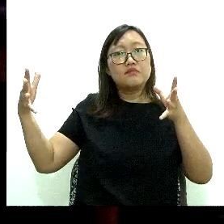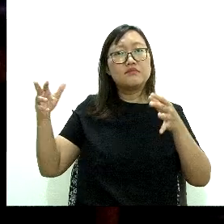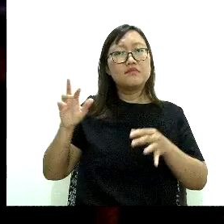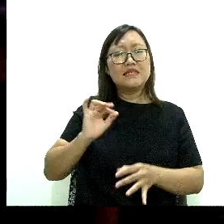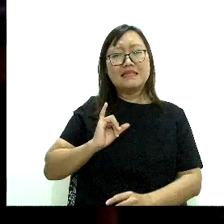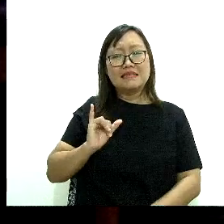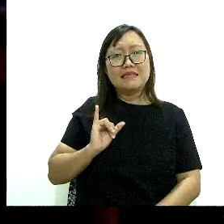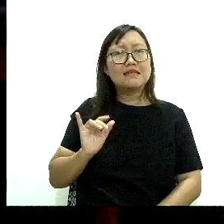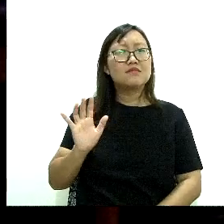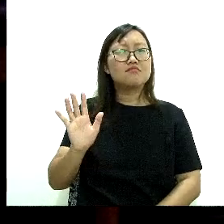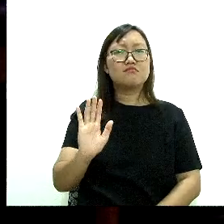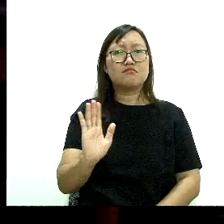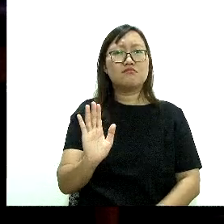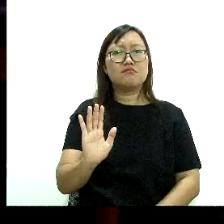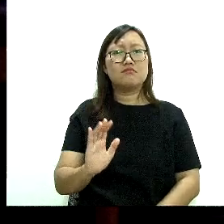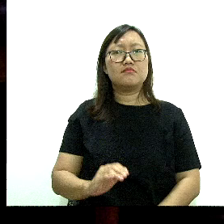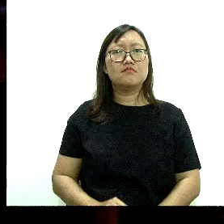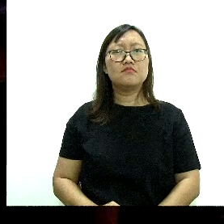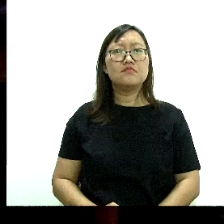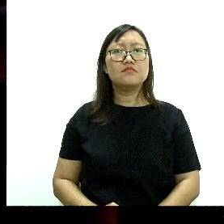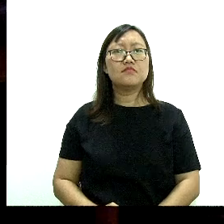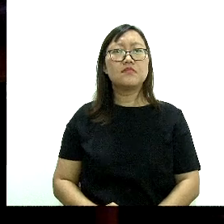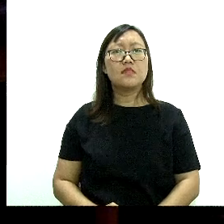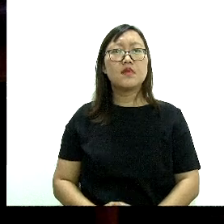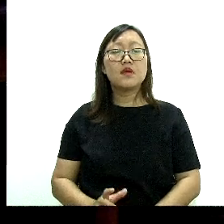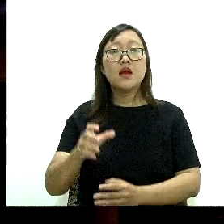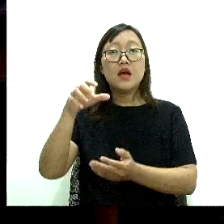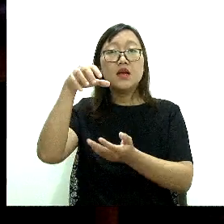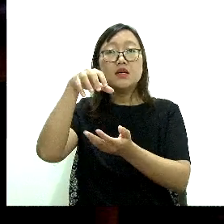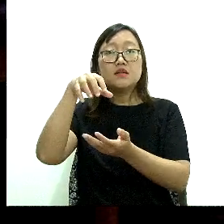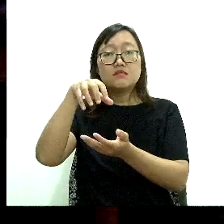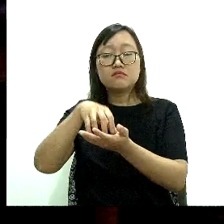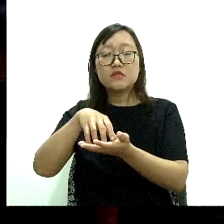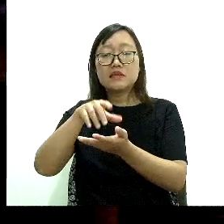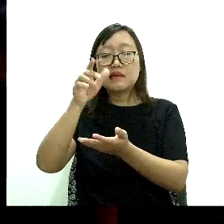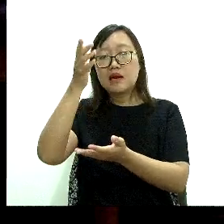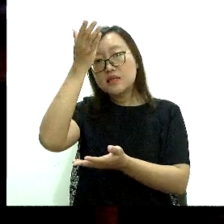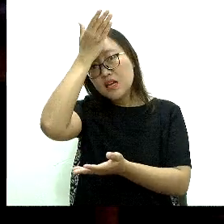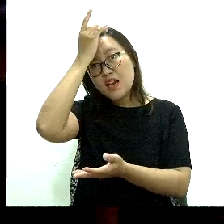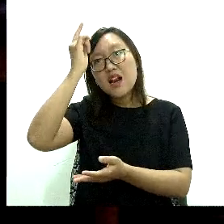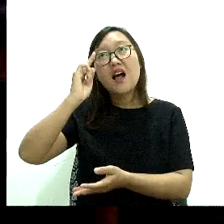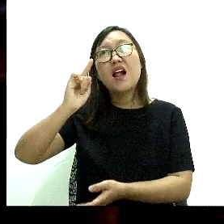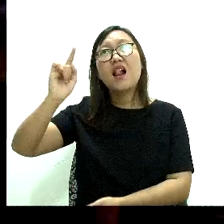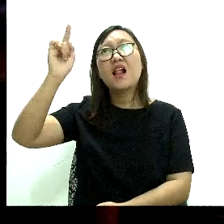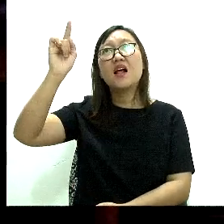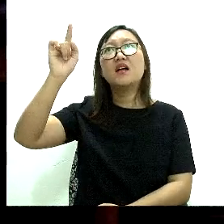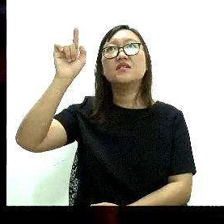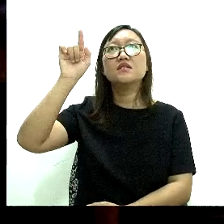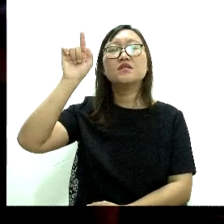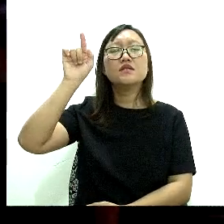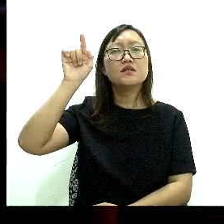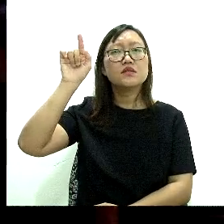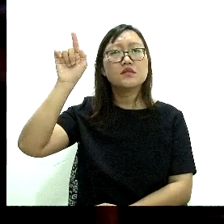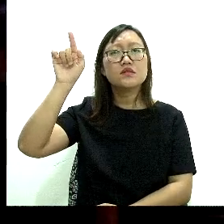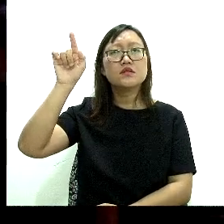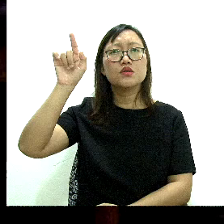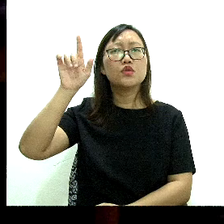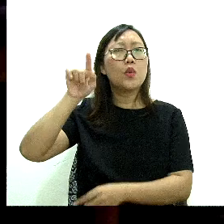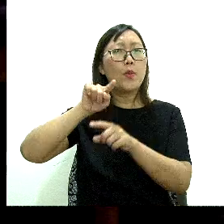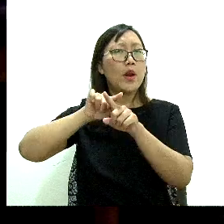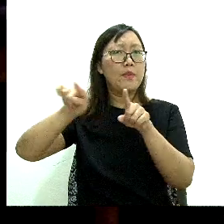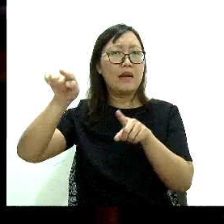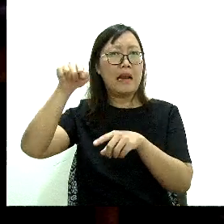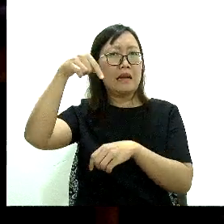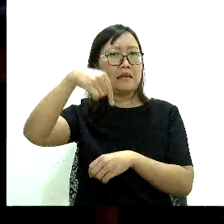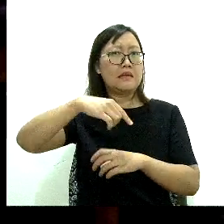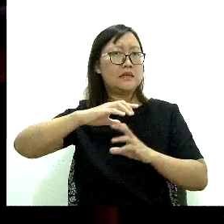Yesus berkata dalam Injil, hal kerajaan Allah. Ini bukan apa, ia berbicara soal kerajaan Allah. Adalah